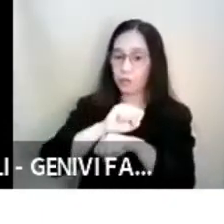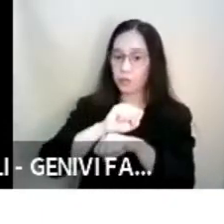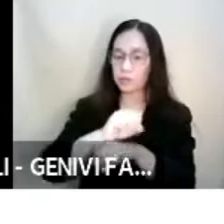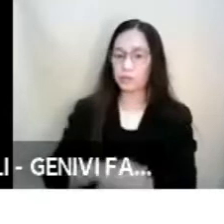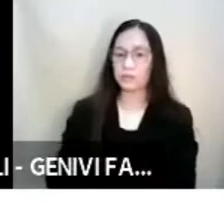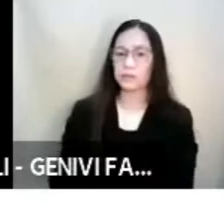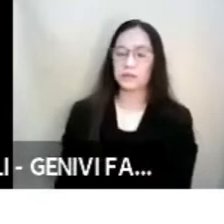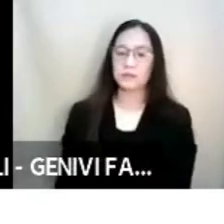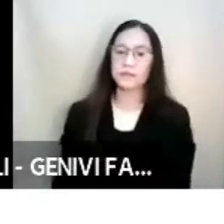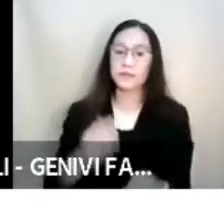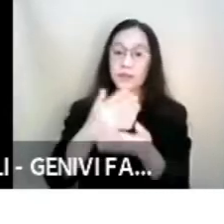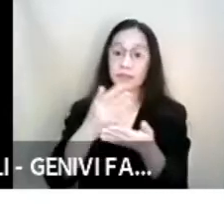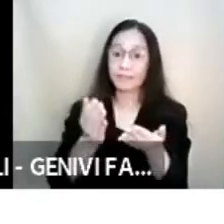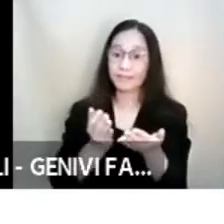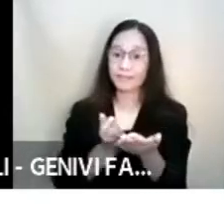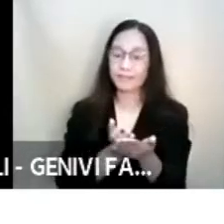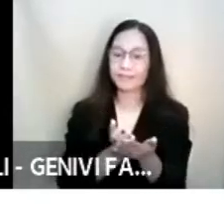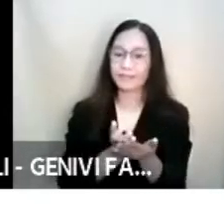are just some of the